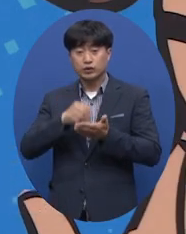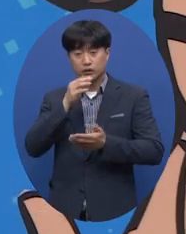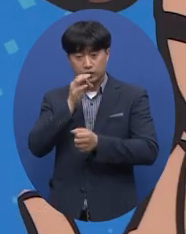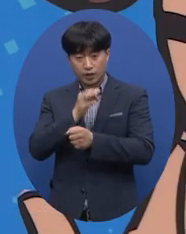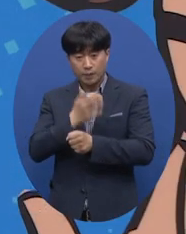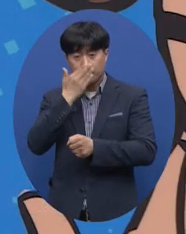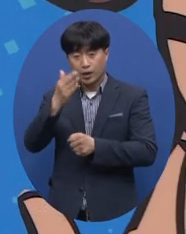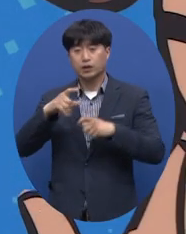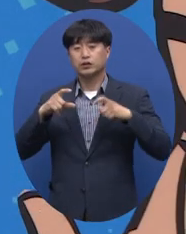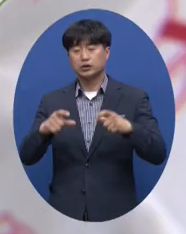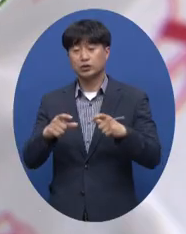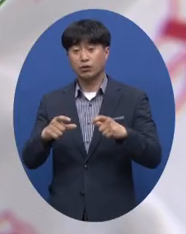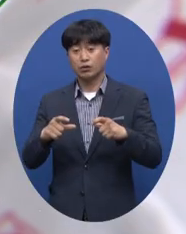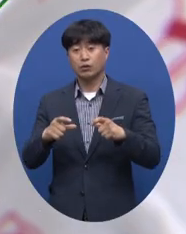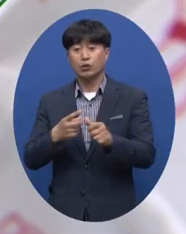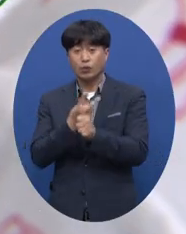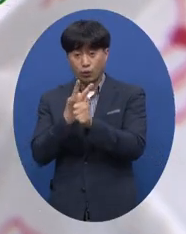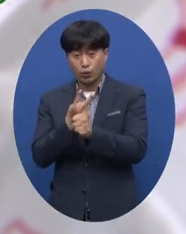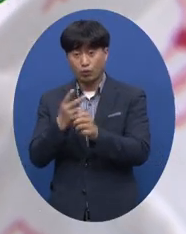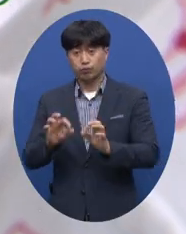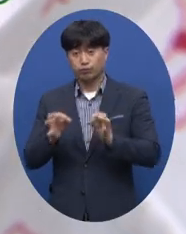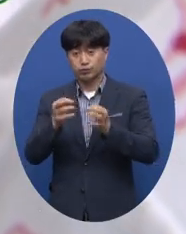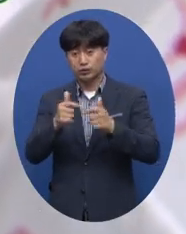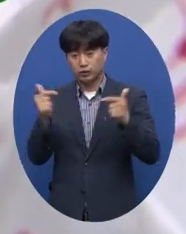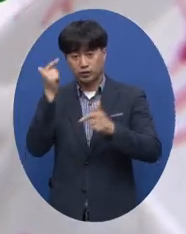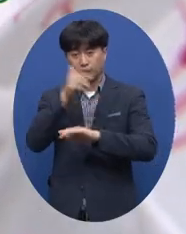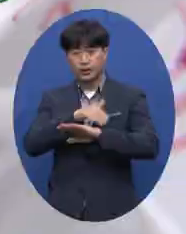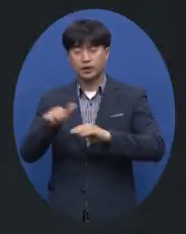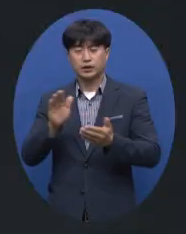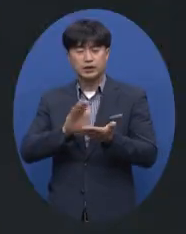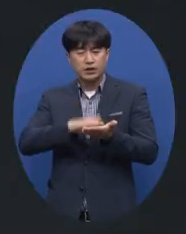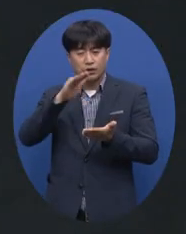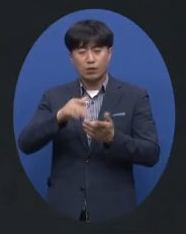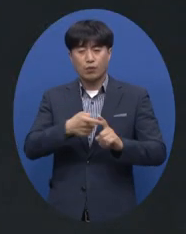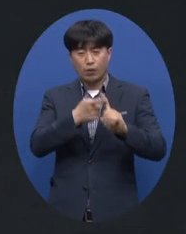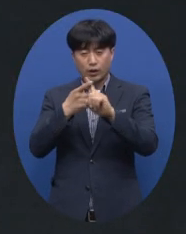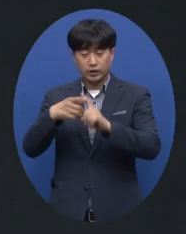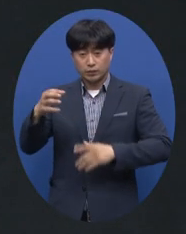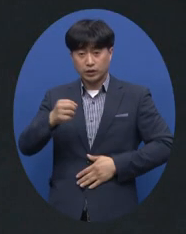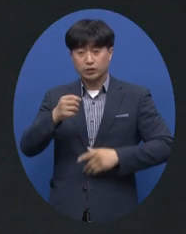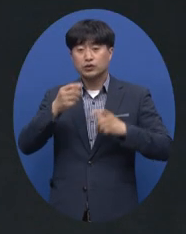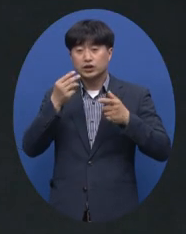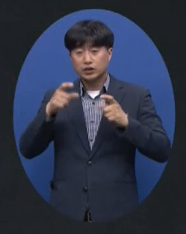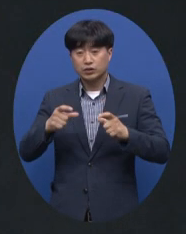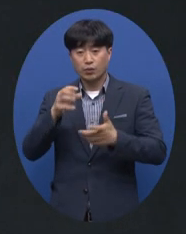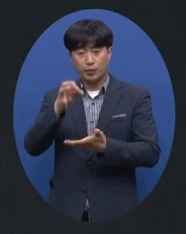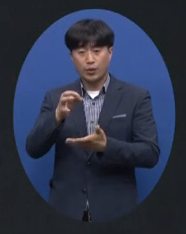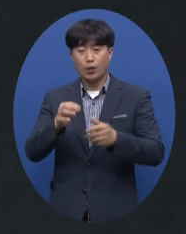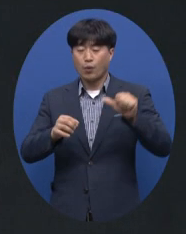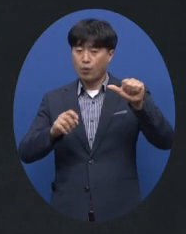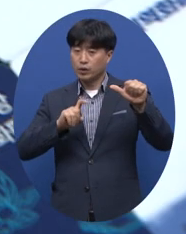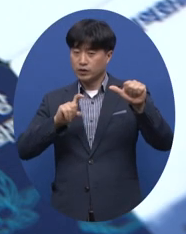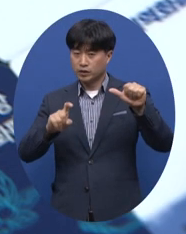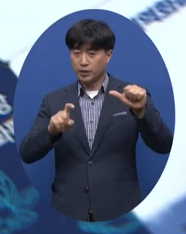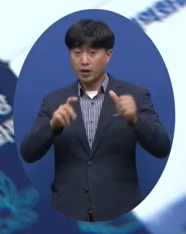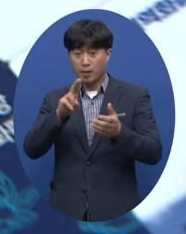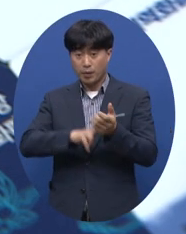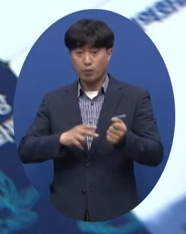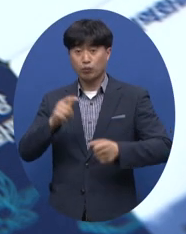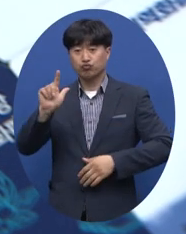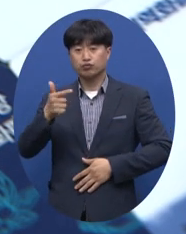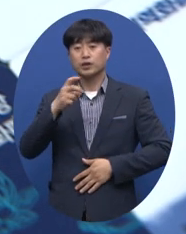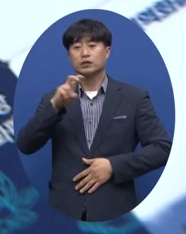쉽게 구매할 수 있도록 지역 단위 농협 까지 확대 나갈 계획이 없다 뜨거운 관심을 받고 있는 경기 체 화폐는 5월 10일 기준